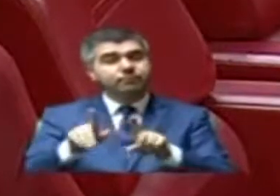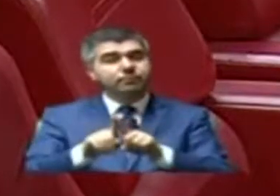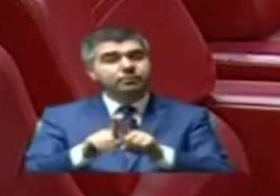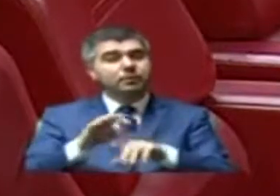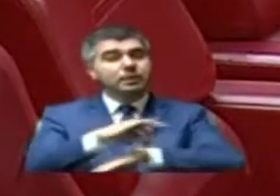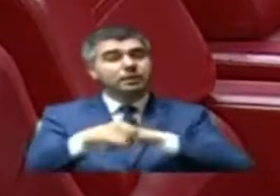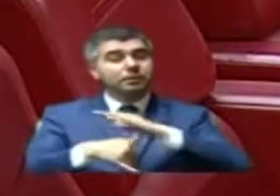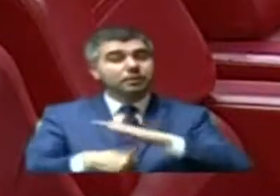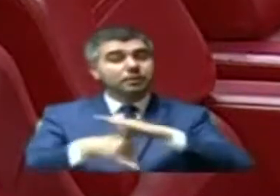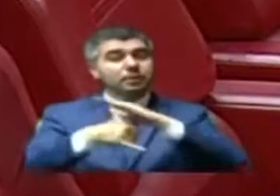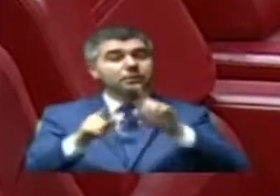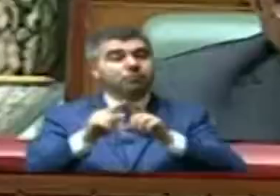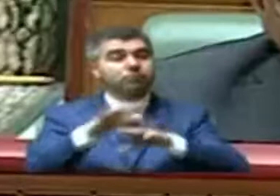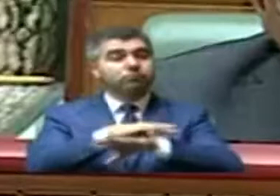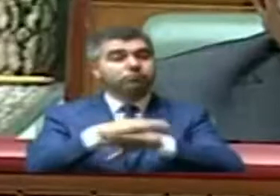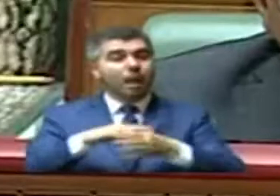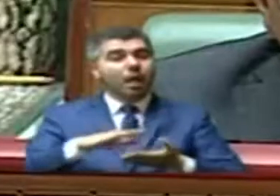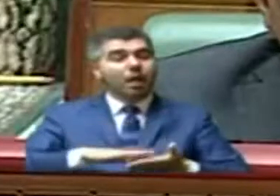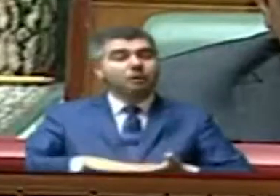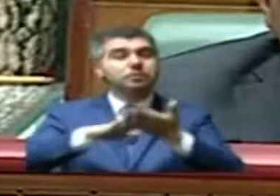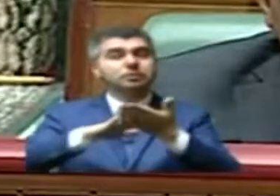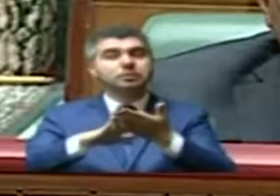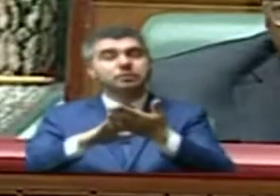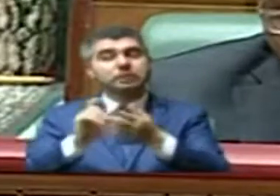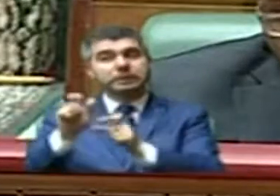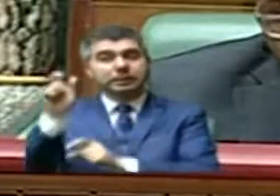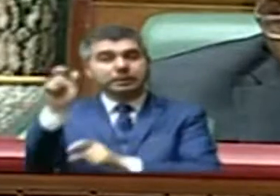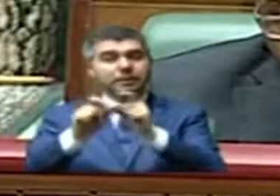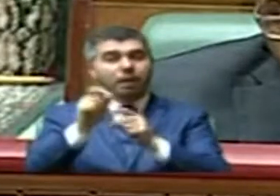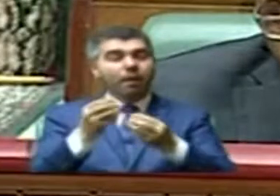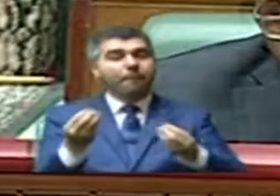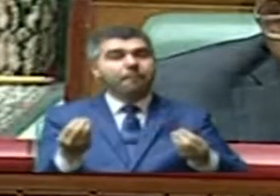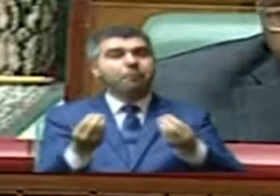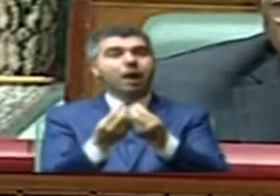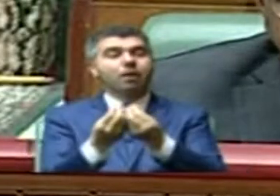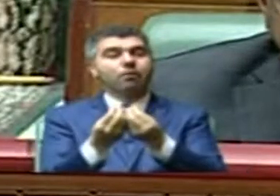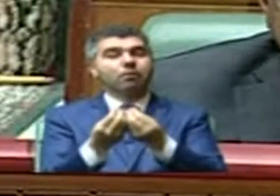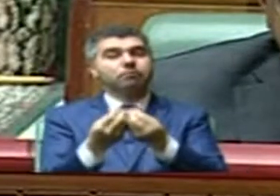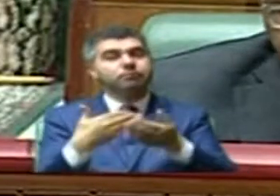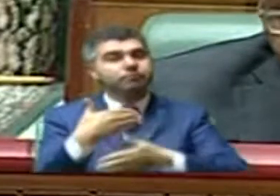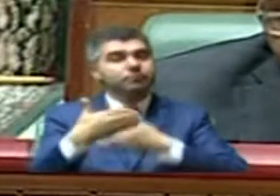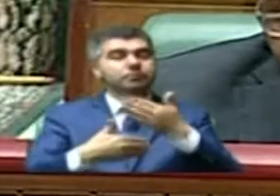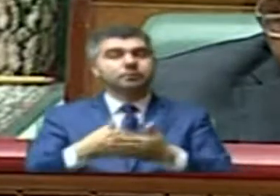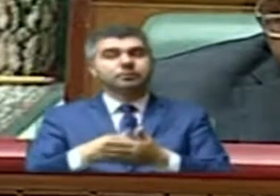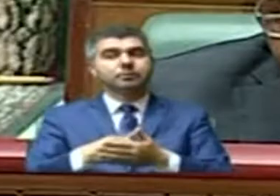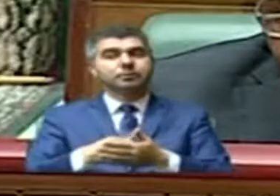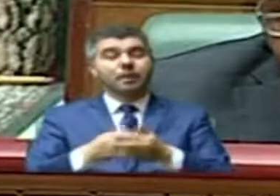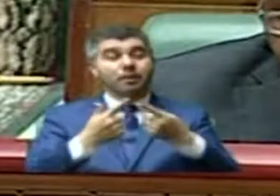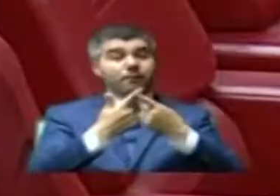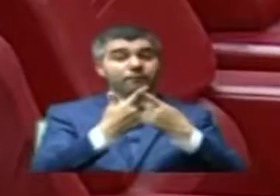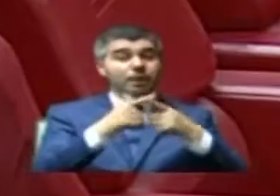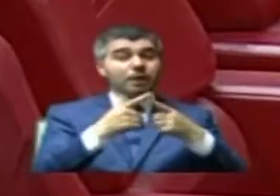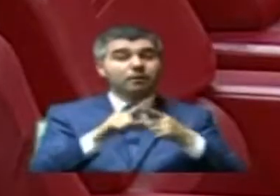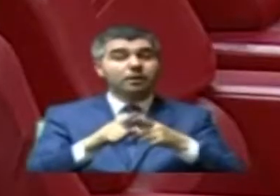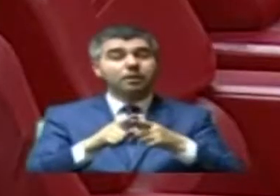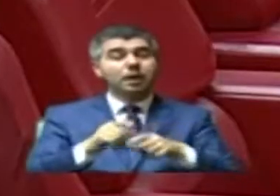الوطني للتنمية البشرية واللي هو كيقيم المبادرة للتنمية البشرية والتنمية البشرية بشكل عام، كيقدم معطيات وكيقول